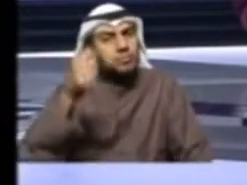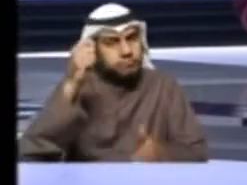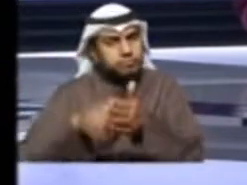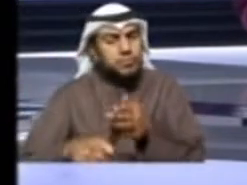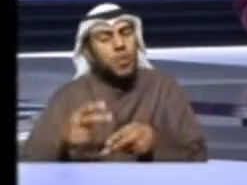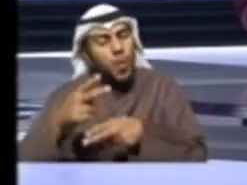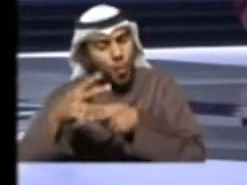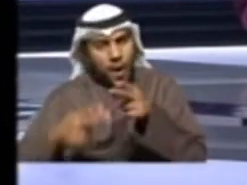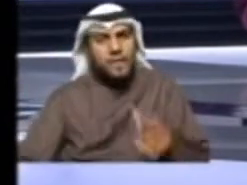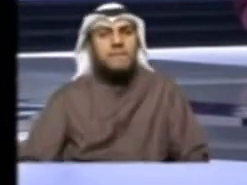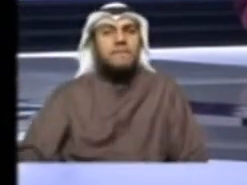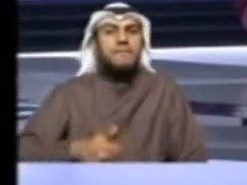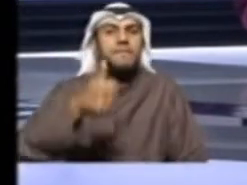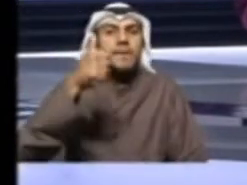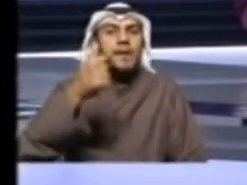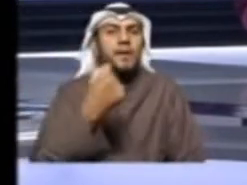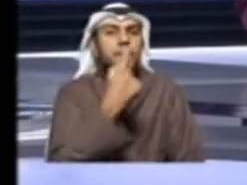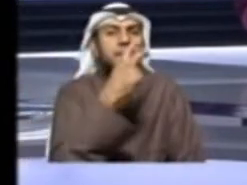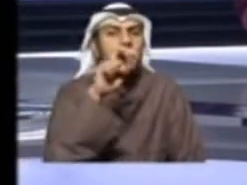الدولي لعام